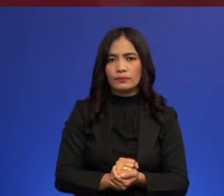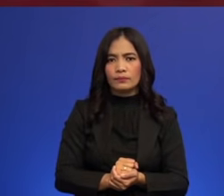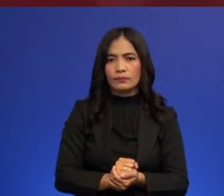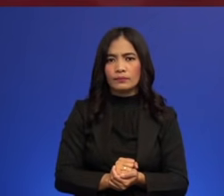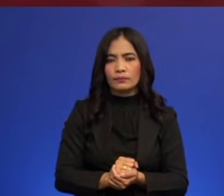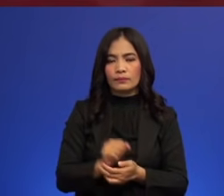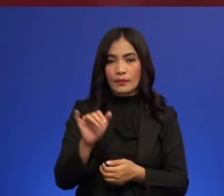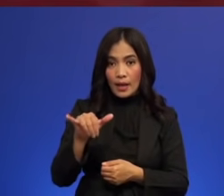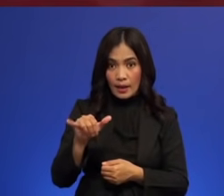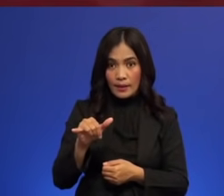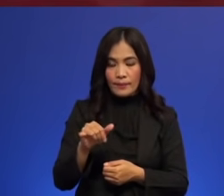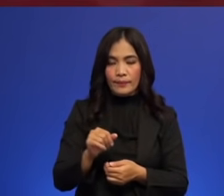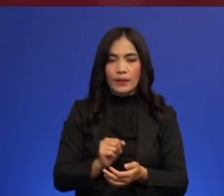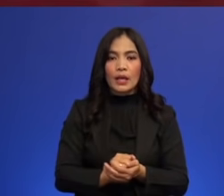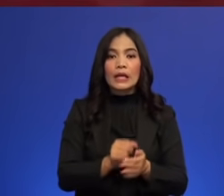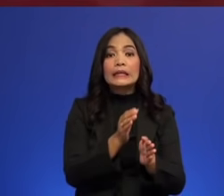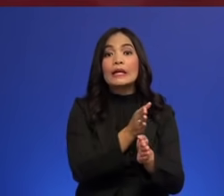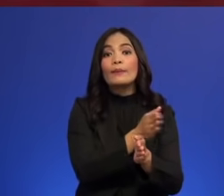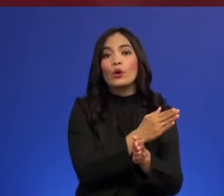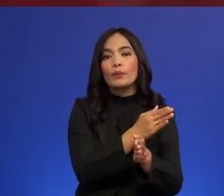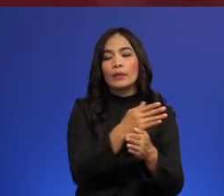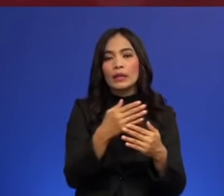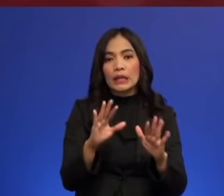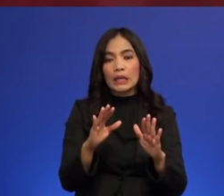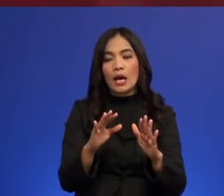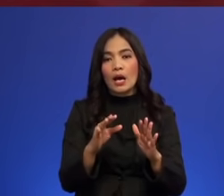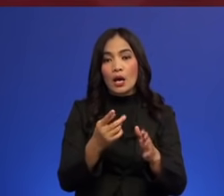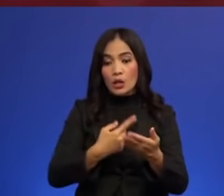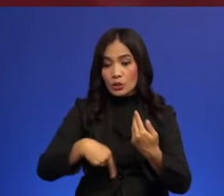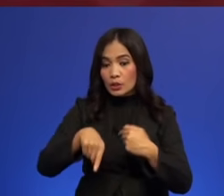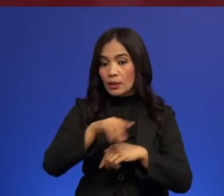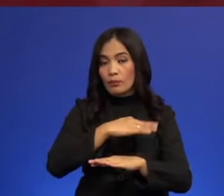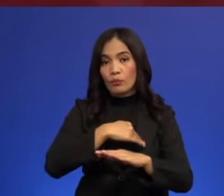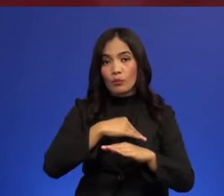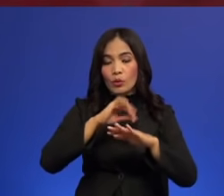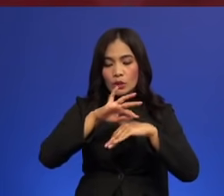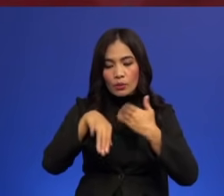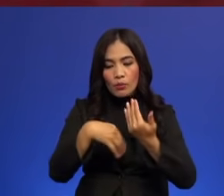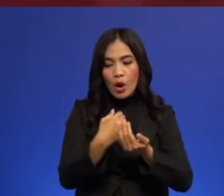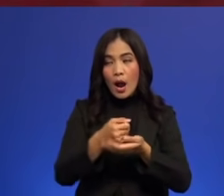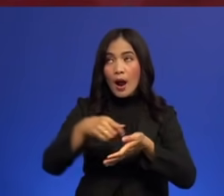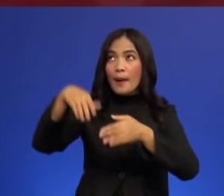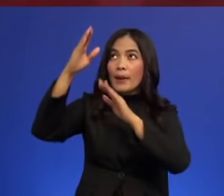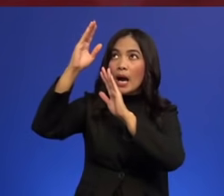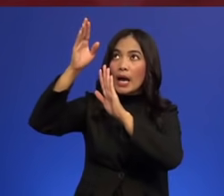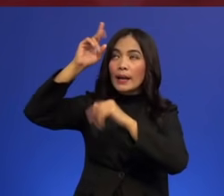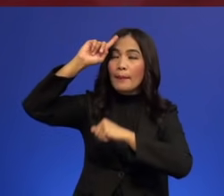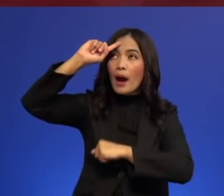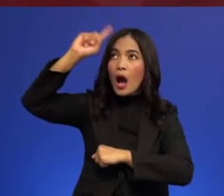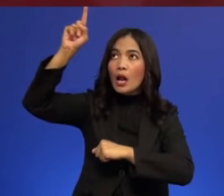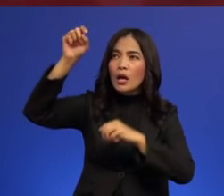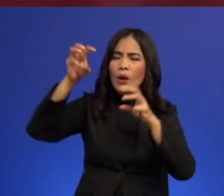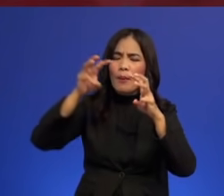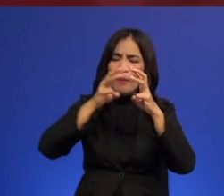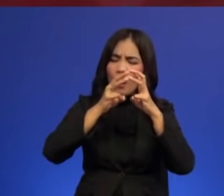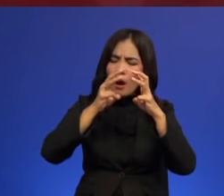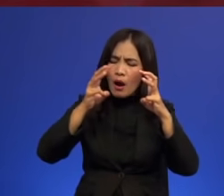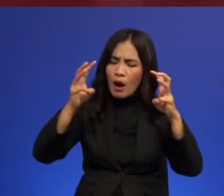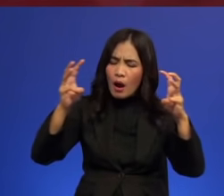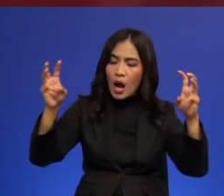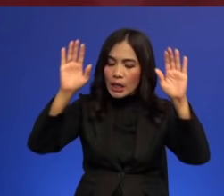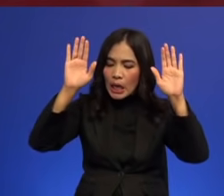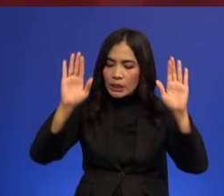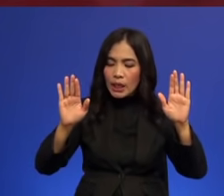Makanya sebelum kita menutup mata dan kita menghadap Allah yang maha dahsyat, kita